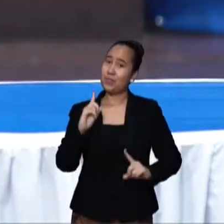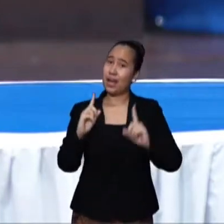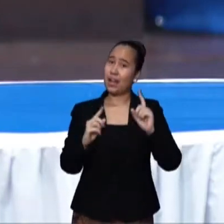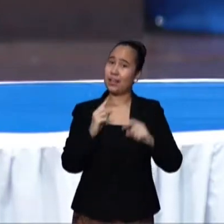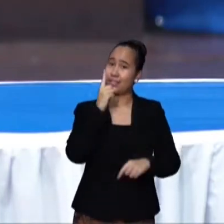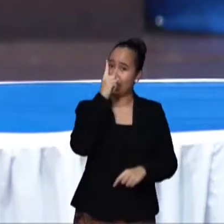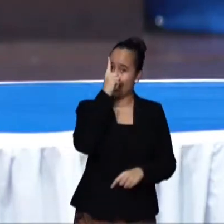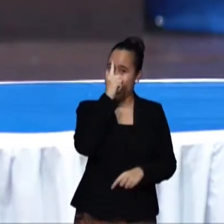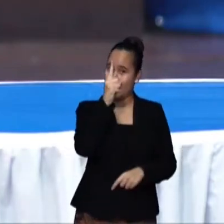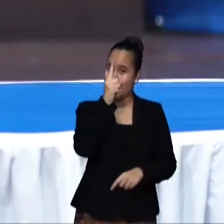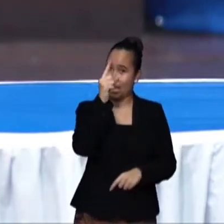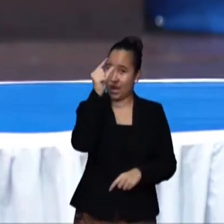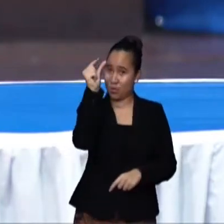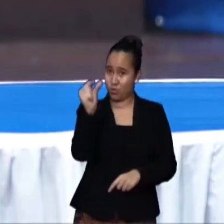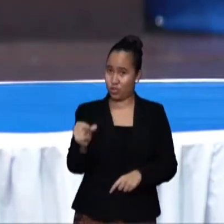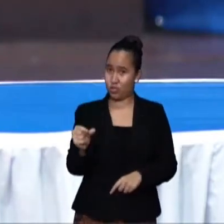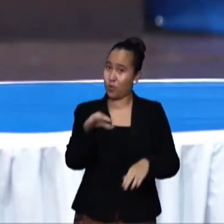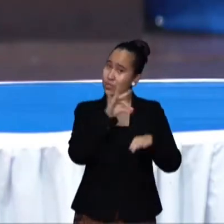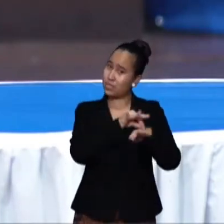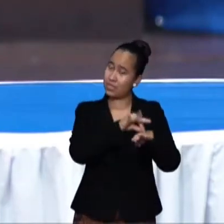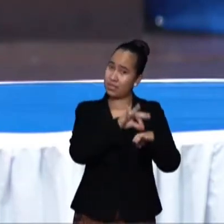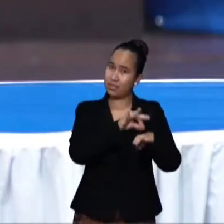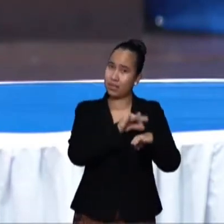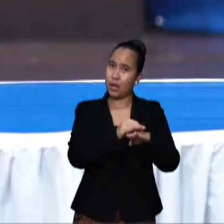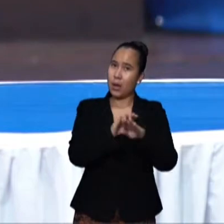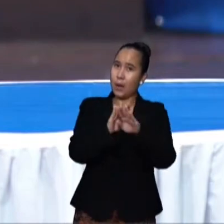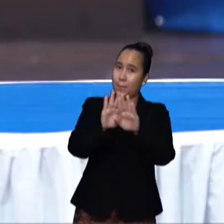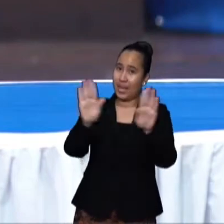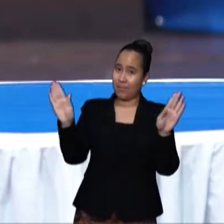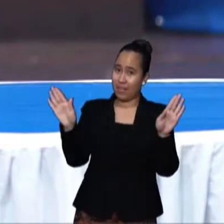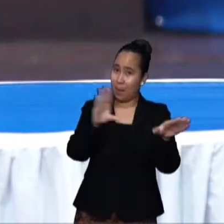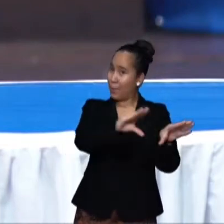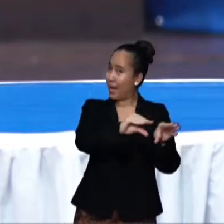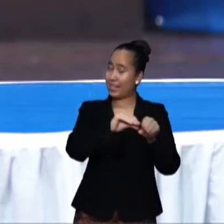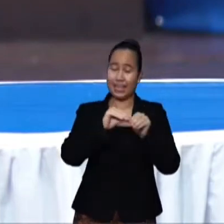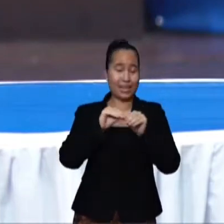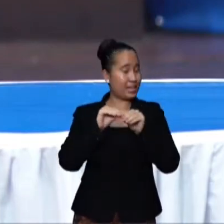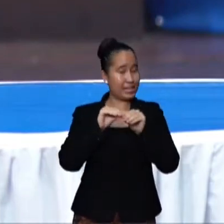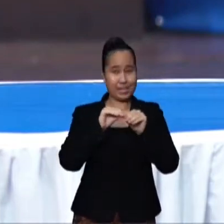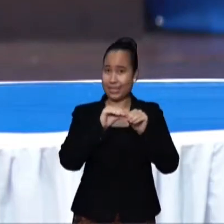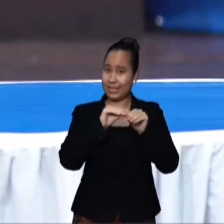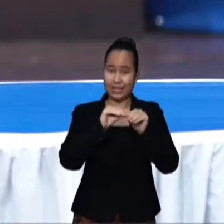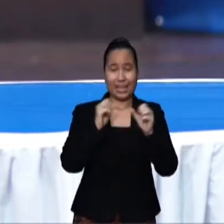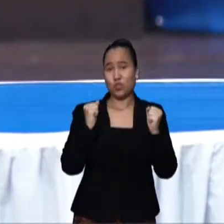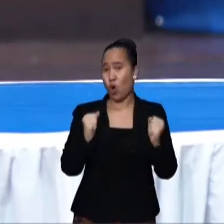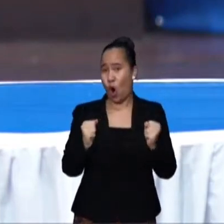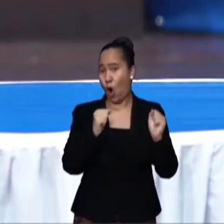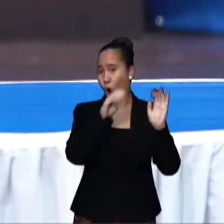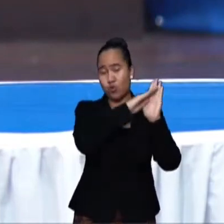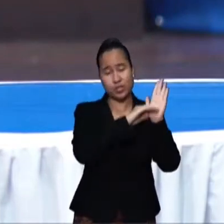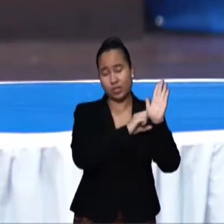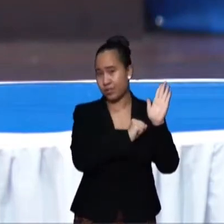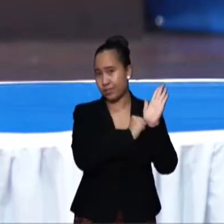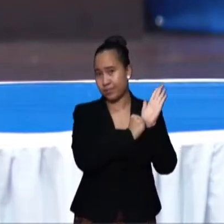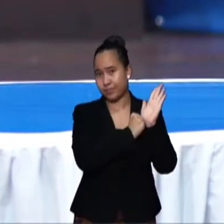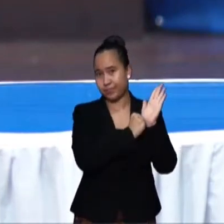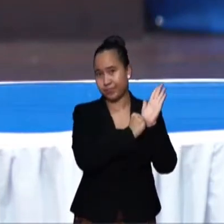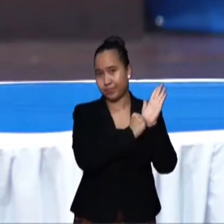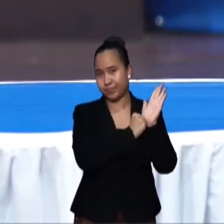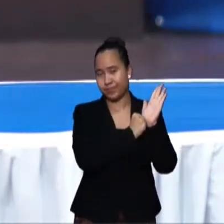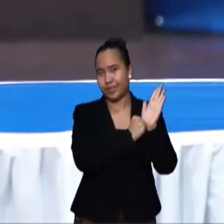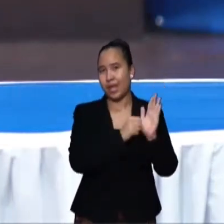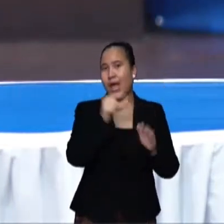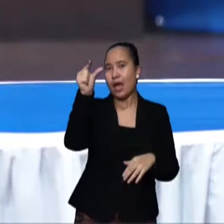persoon ziek was, de preventieve maatregelen niet nauw genomen werd en de persoon in